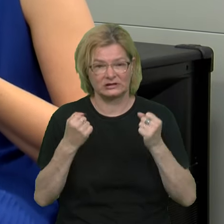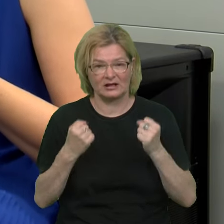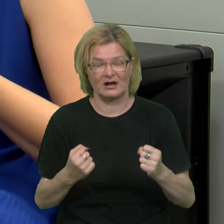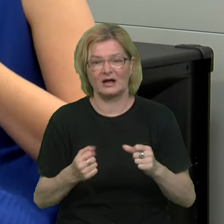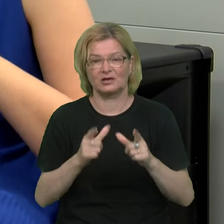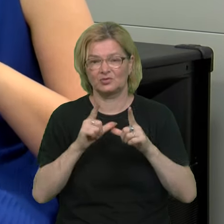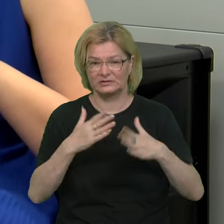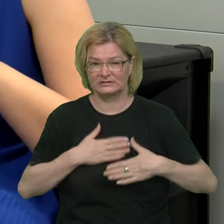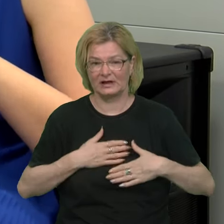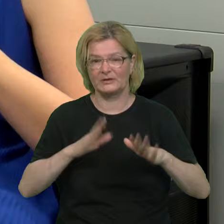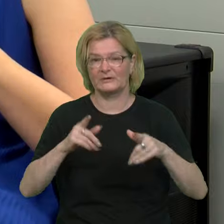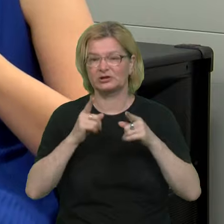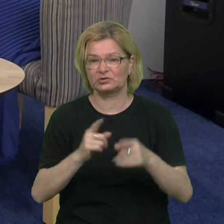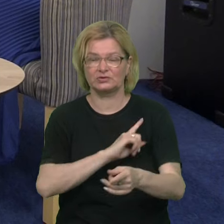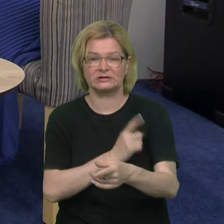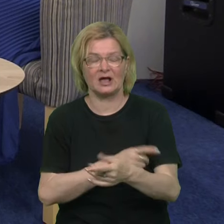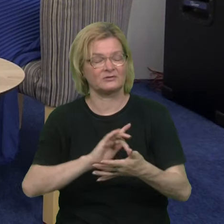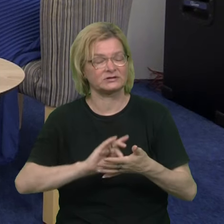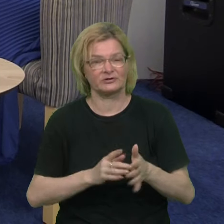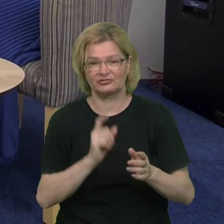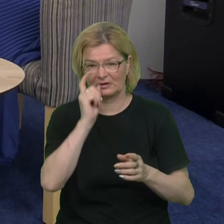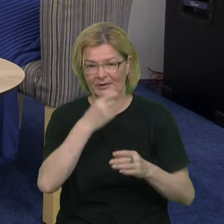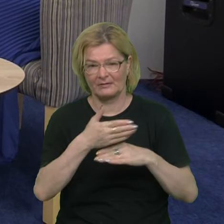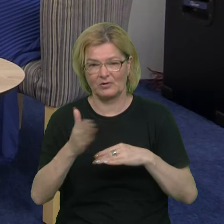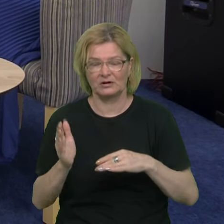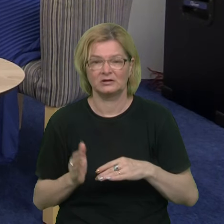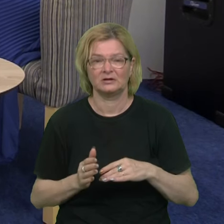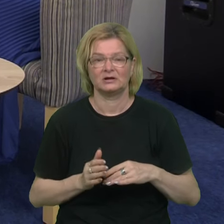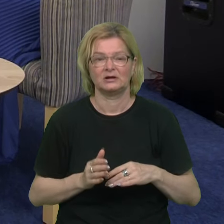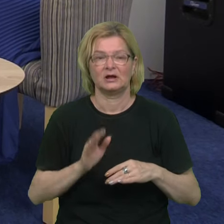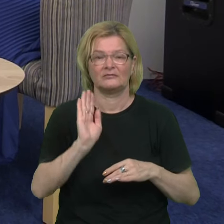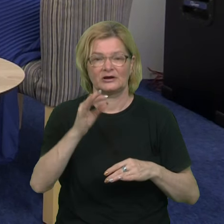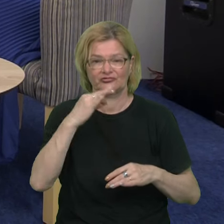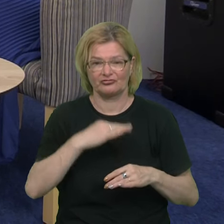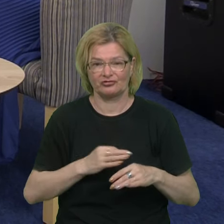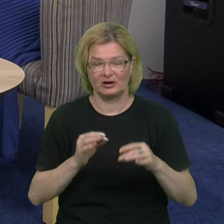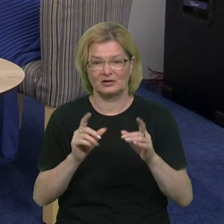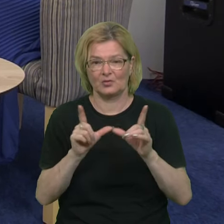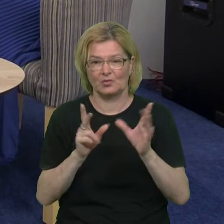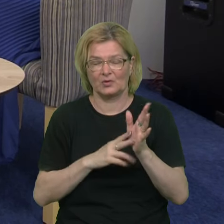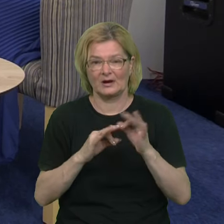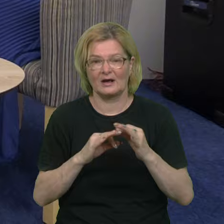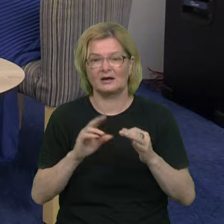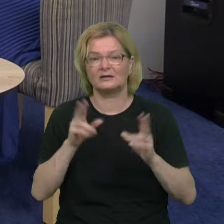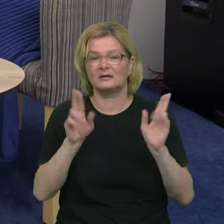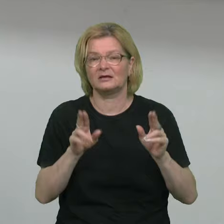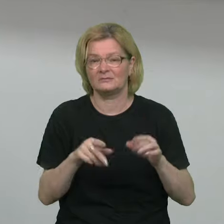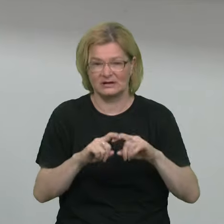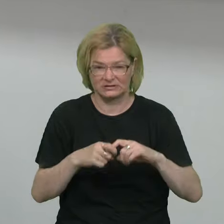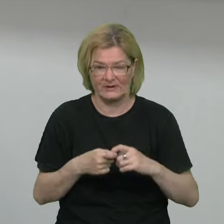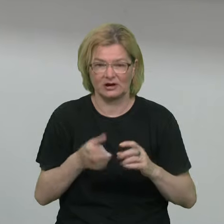ali ako ste jaki vi u sebi, ako imate tu snagu, sve ćete pregurati. Una, vaša kćer, tvoja